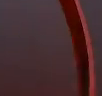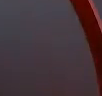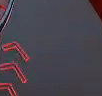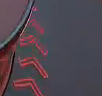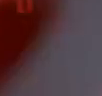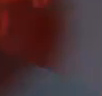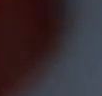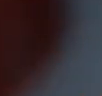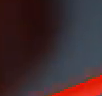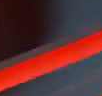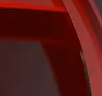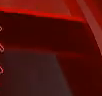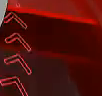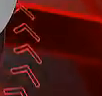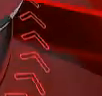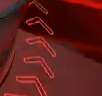hai